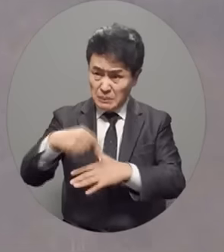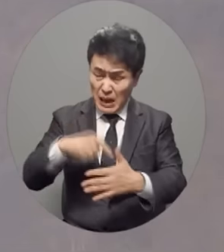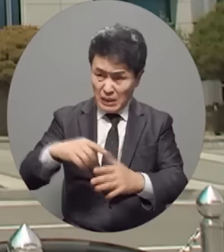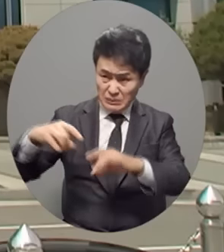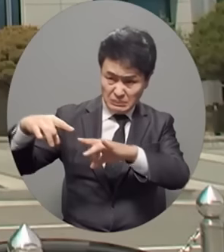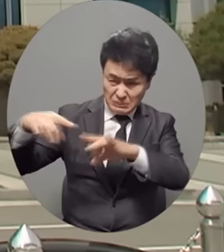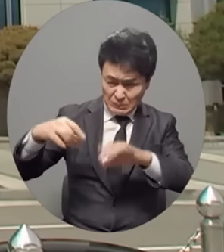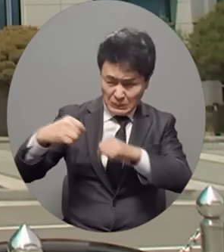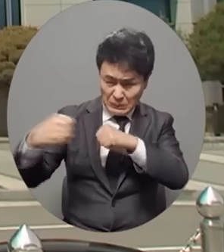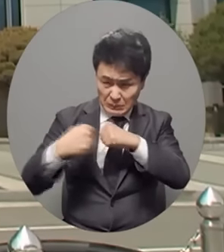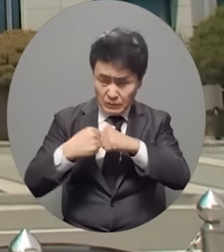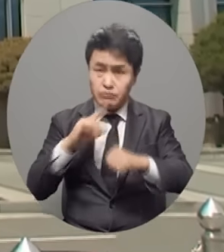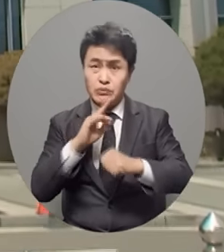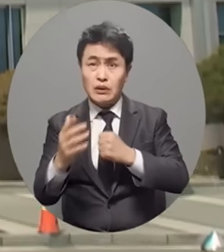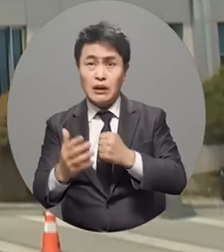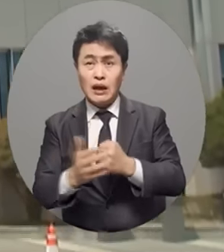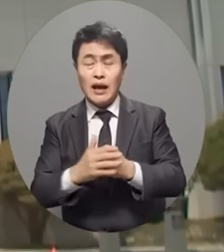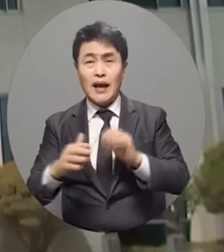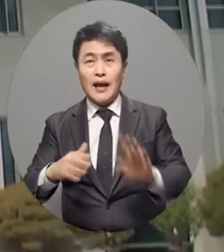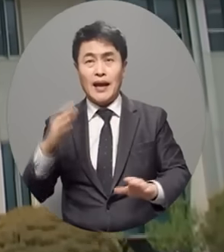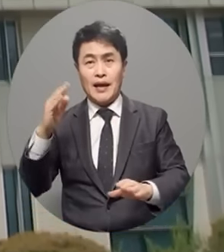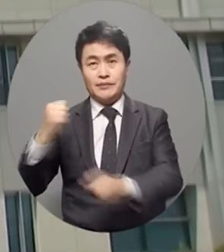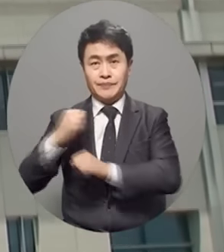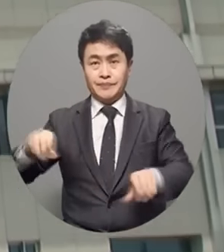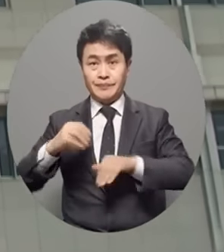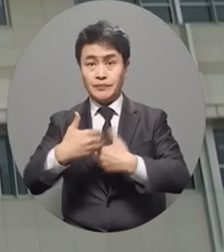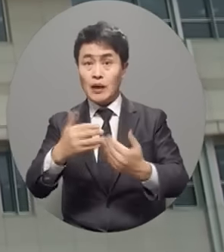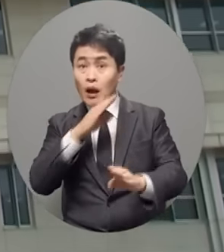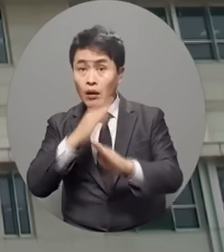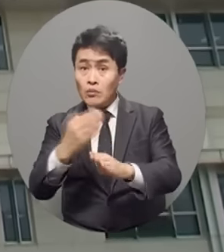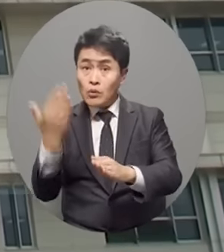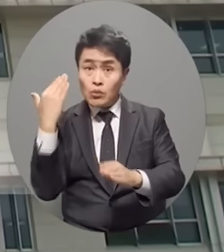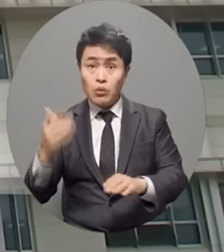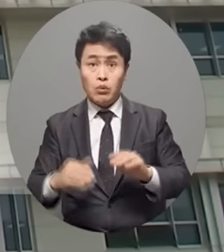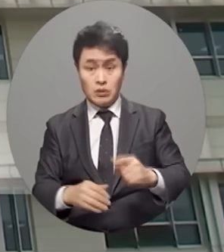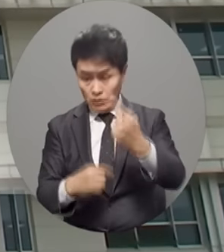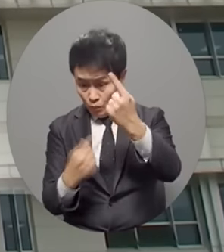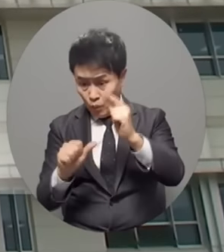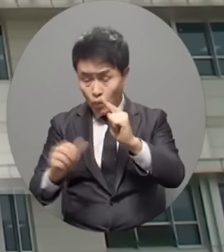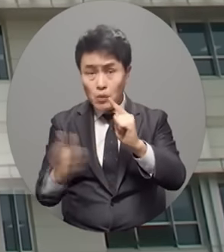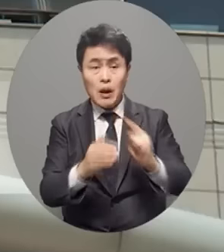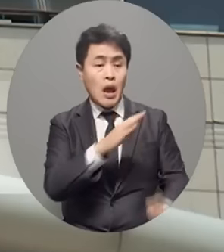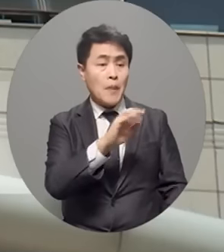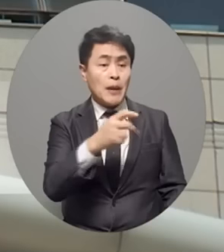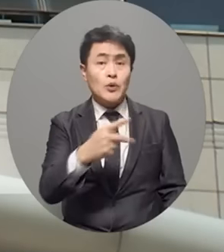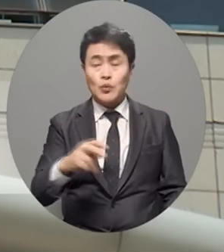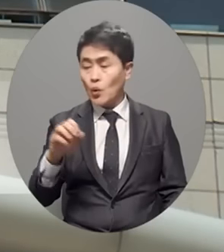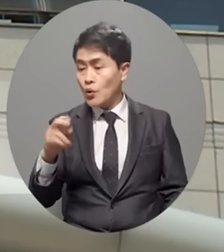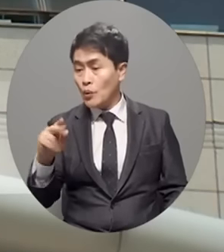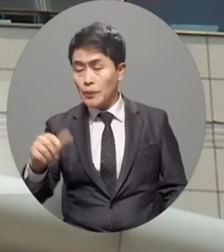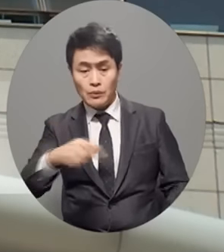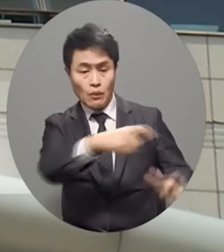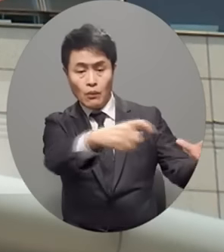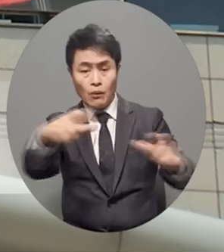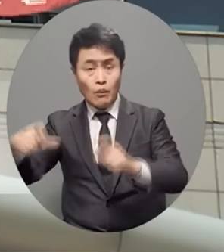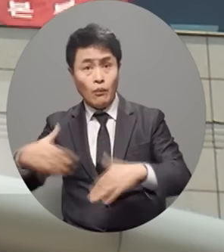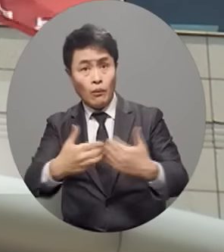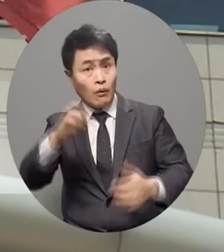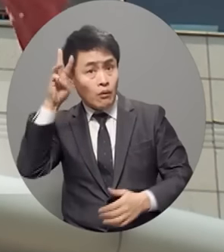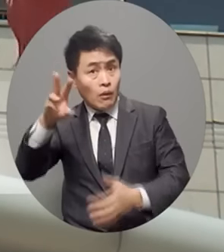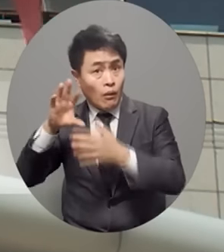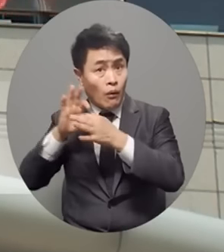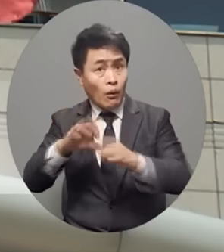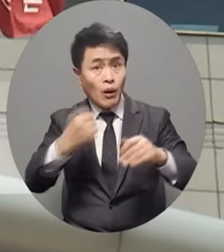일축했습니다. 합동참모본부에 따르면 북한군은 지난 5일부터 백령도와 연평도 북방 일대에서 사흘 연속